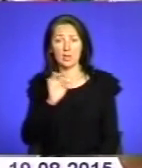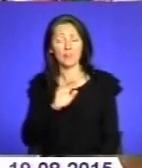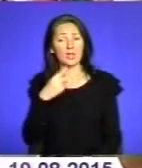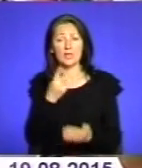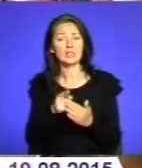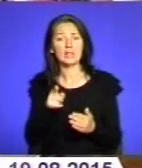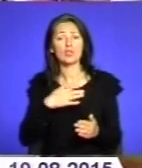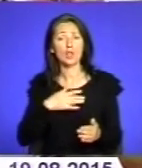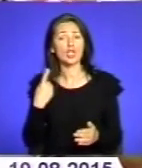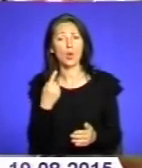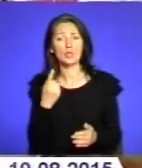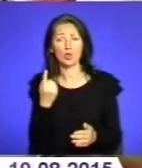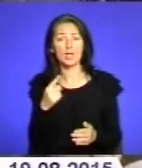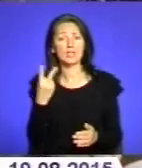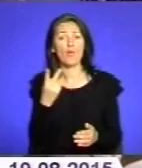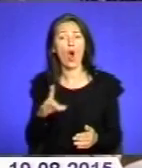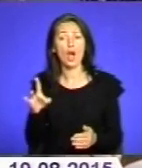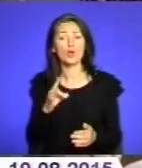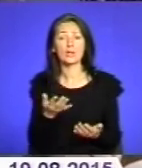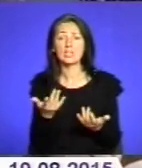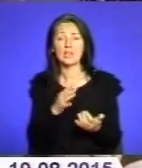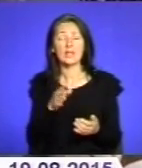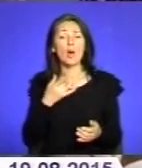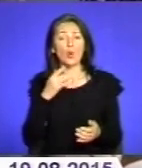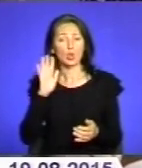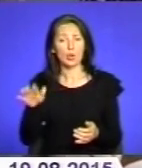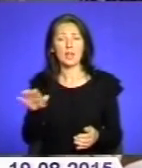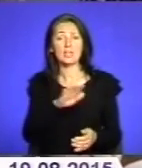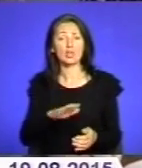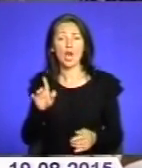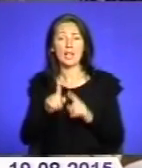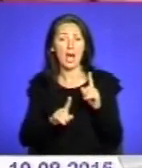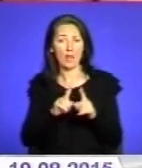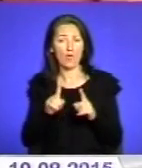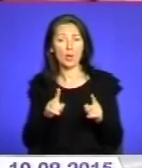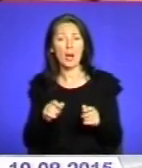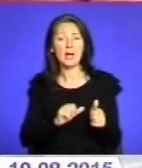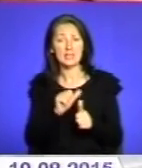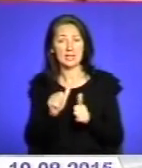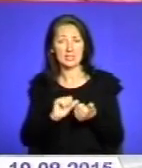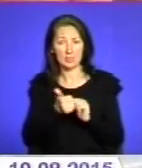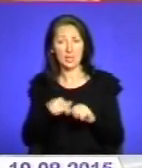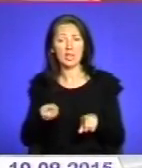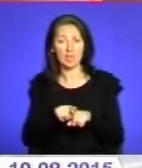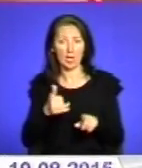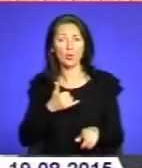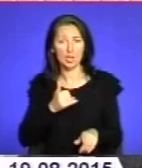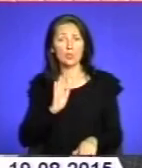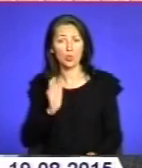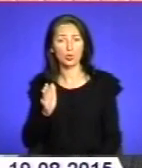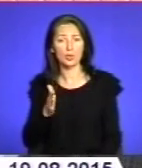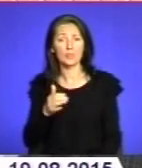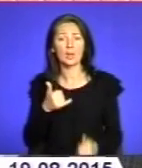наша область – одна з двох регіонів, де ще не проголосована територіальна реформа, зміни таки у нас будуть. Для